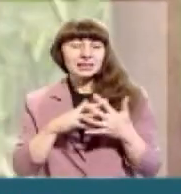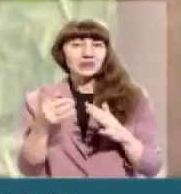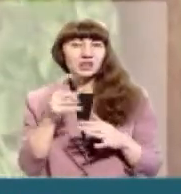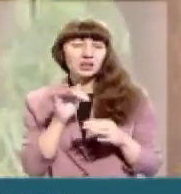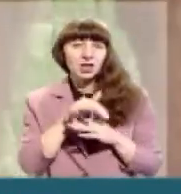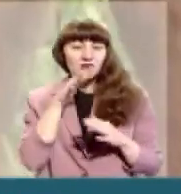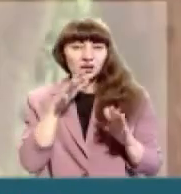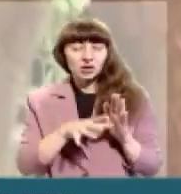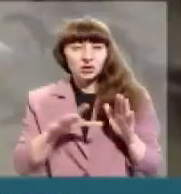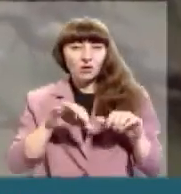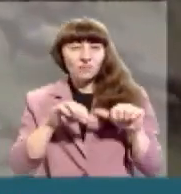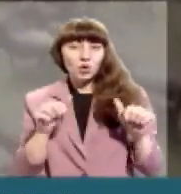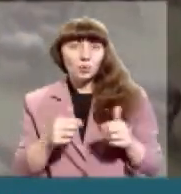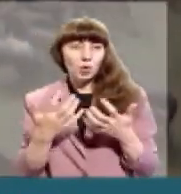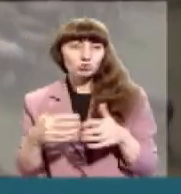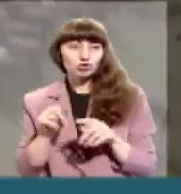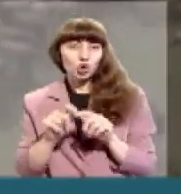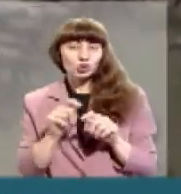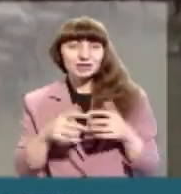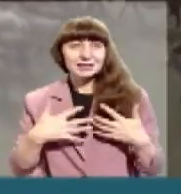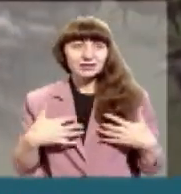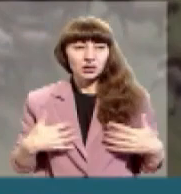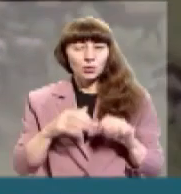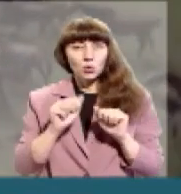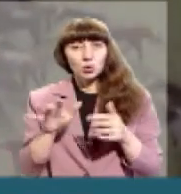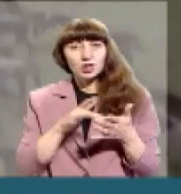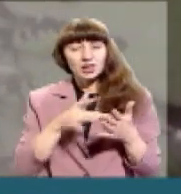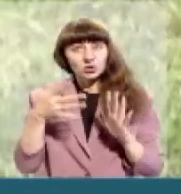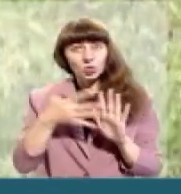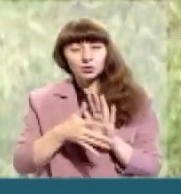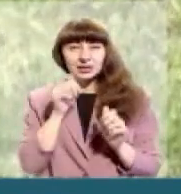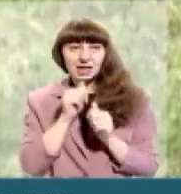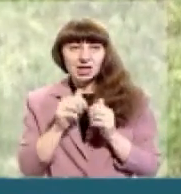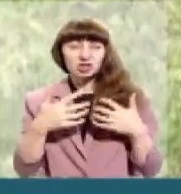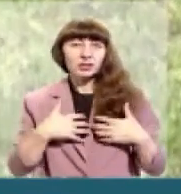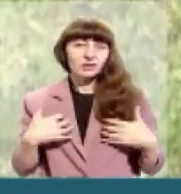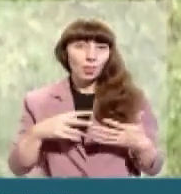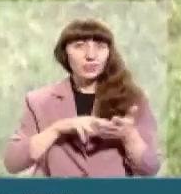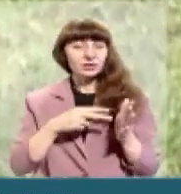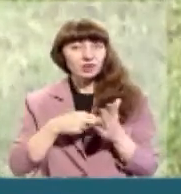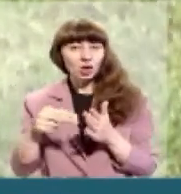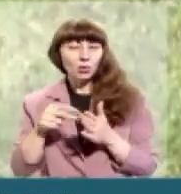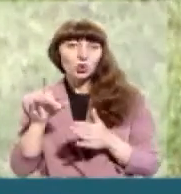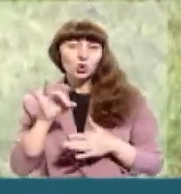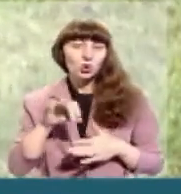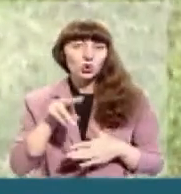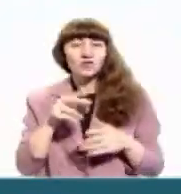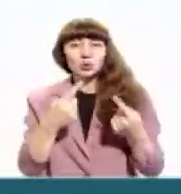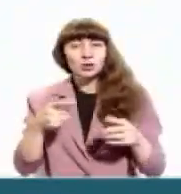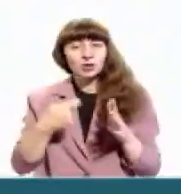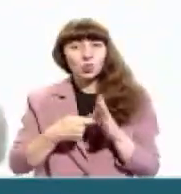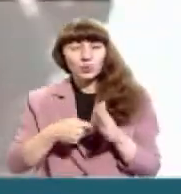внедряют электронные системы учета скота. С ее помощью фермеры могут рассчитывать расходы на каждую буренку, планировать закуп отходов и других кормов для